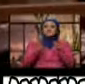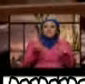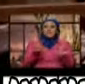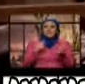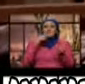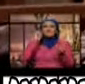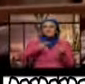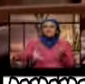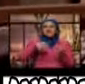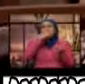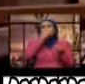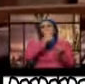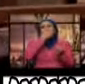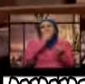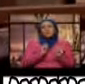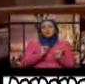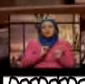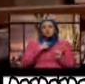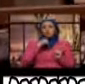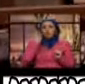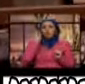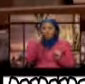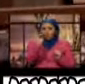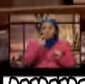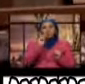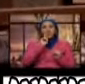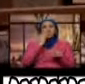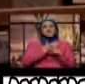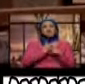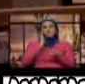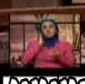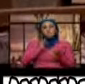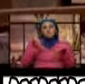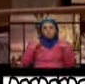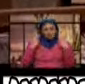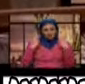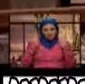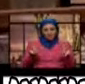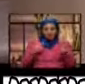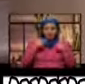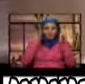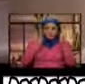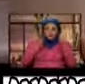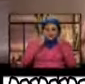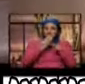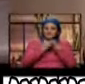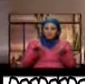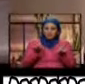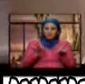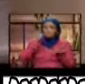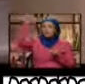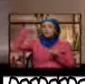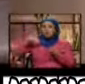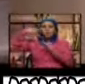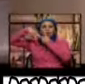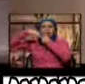وانكسارا خير لك من طاعه اورثتك عزا واستكبارا. يا فلان انت بتبني المسجد ليه؟ يا اخي والله يعني